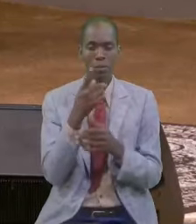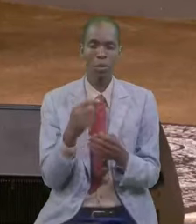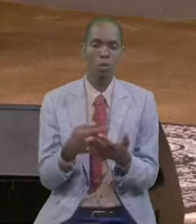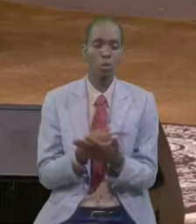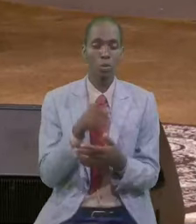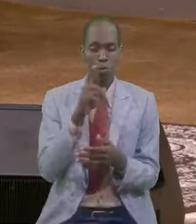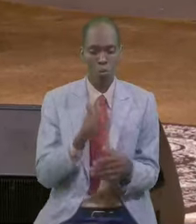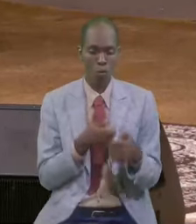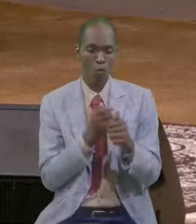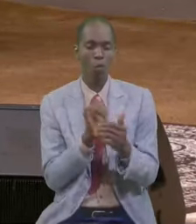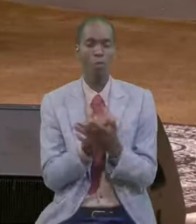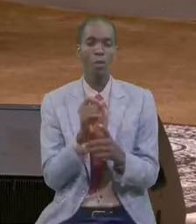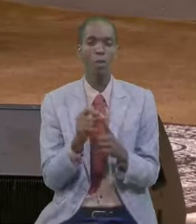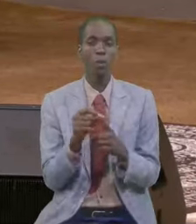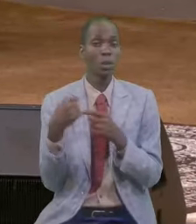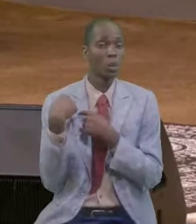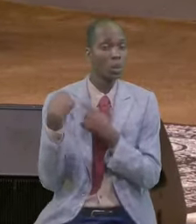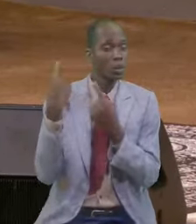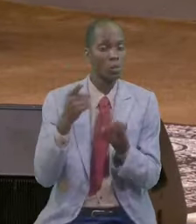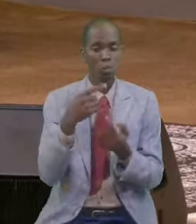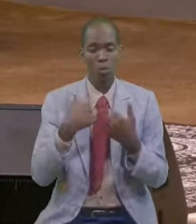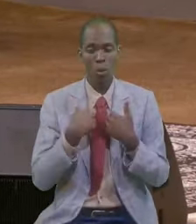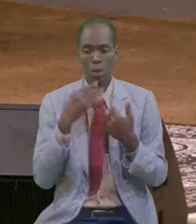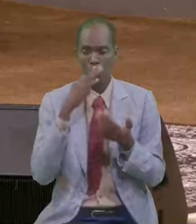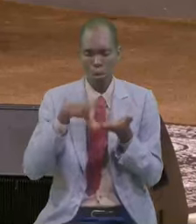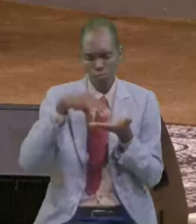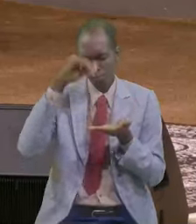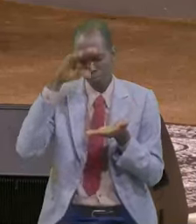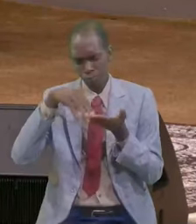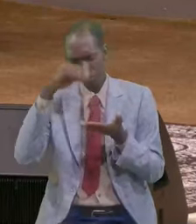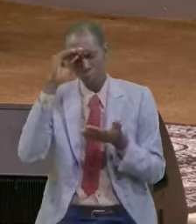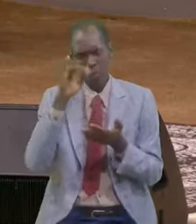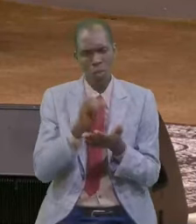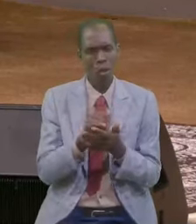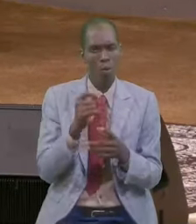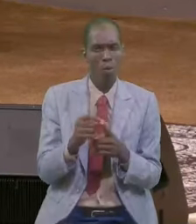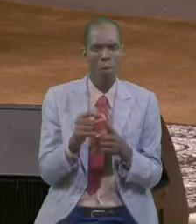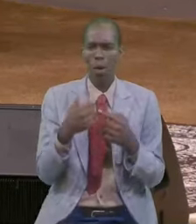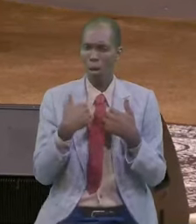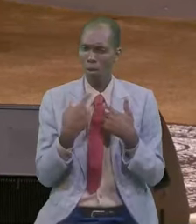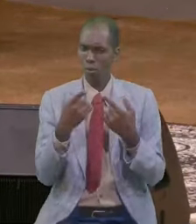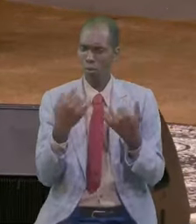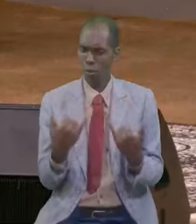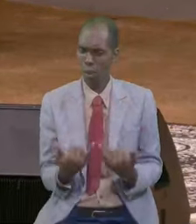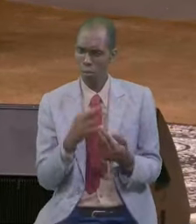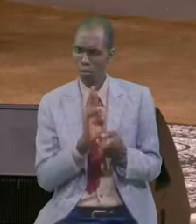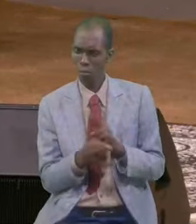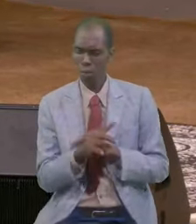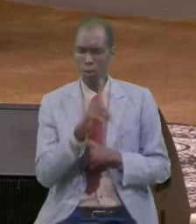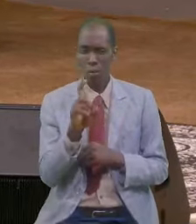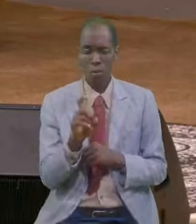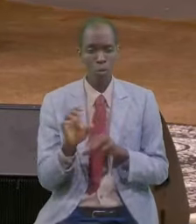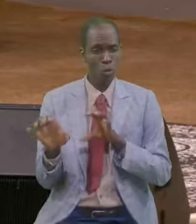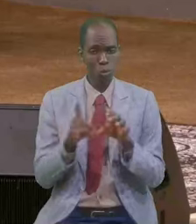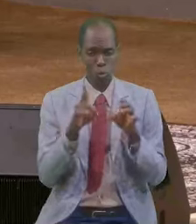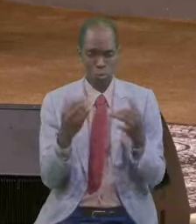mettez en pratique la parole. Depuis que vous apprenez la parole, est-ce que vous avez fait cela? Est-ce que vous êtes repenti? Est-ce que vous croyez au